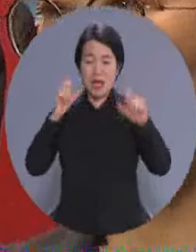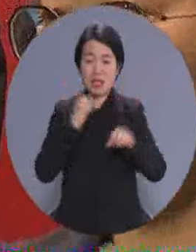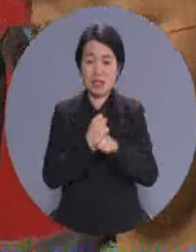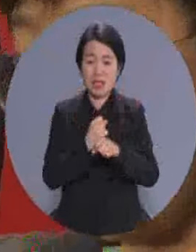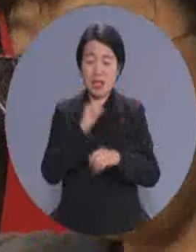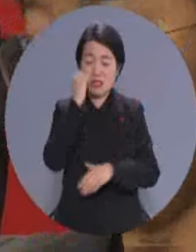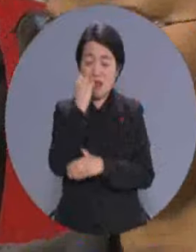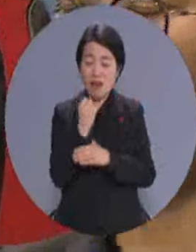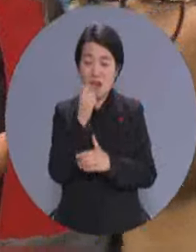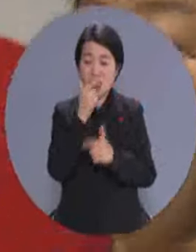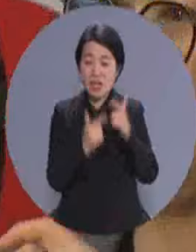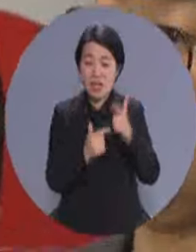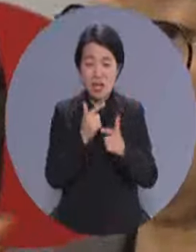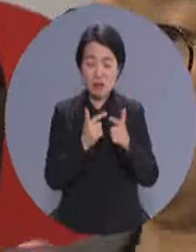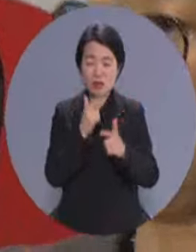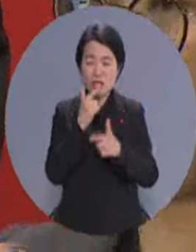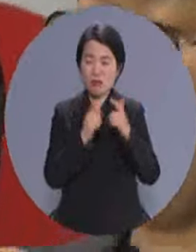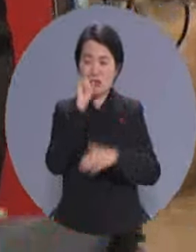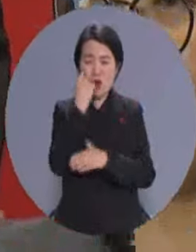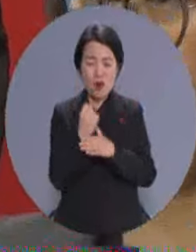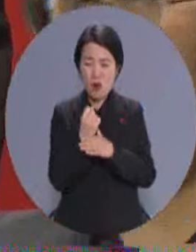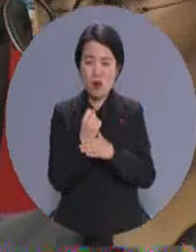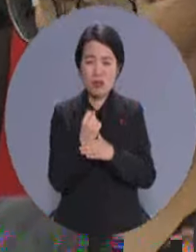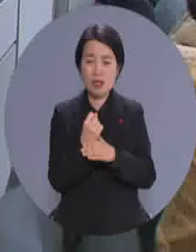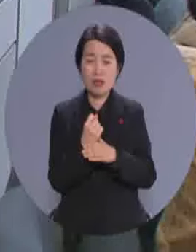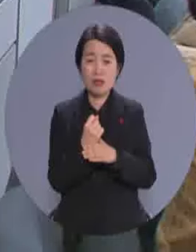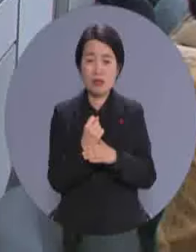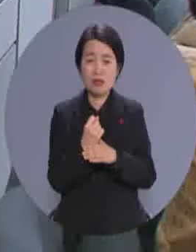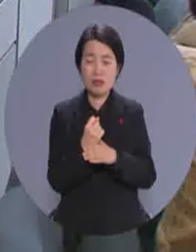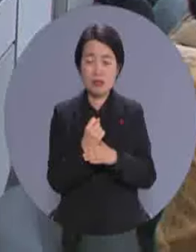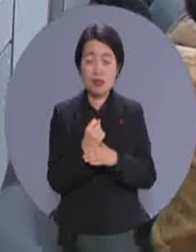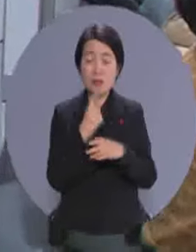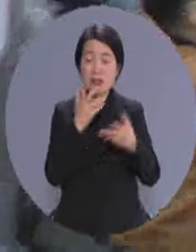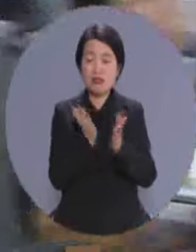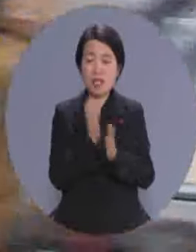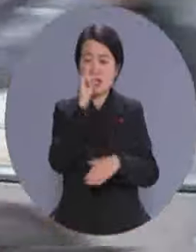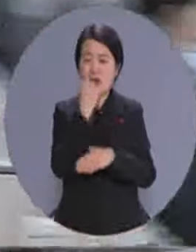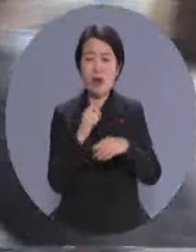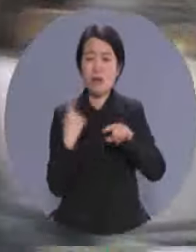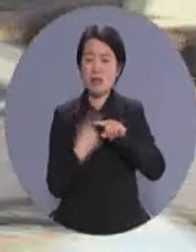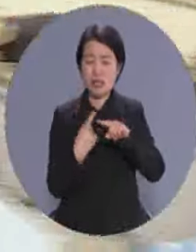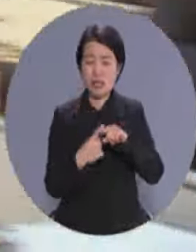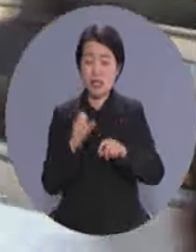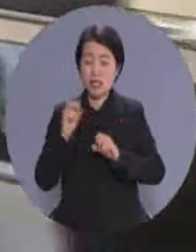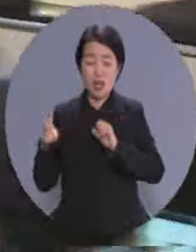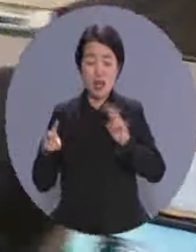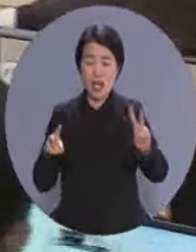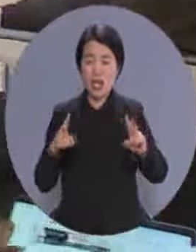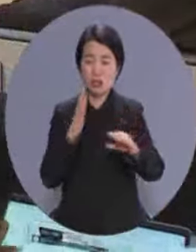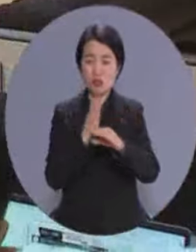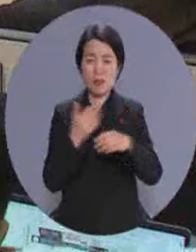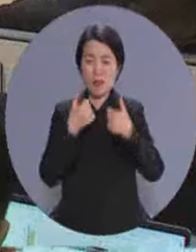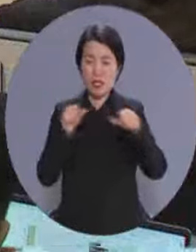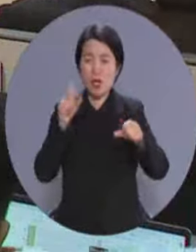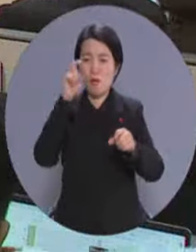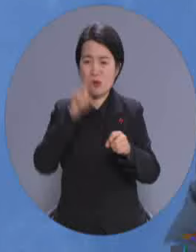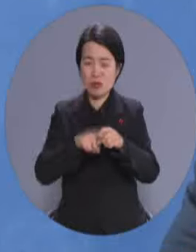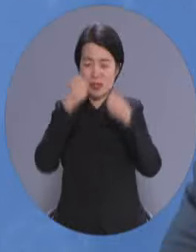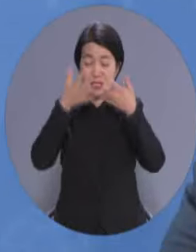나무로는 조각을 할 수 없다며 현 민주당 체제를 비판하고 양당 체제를 타파하기 위해 신당을 창당한다고